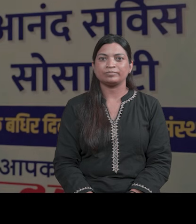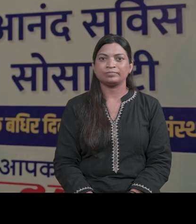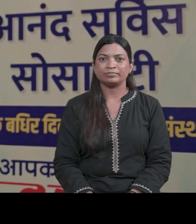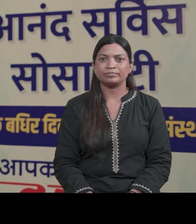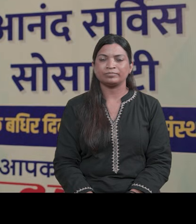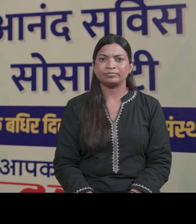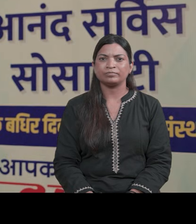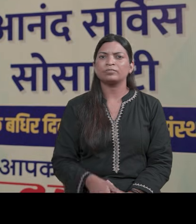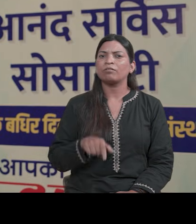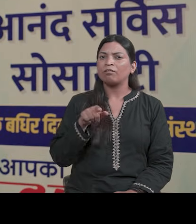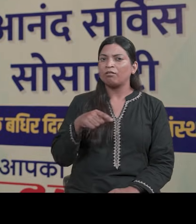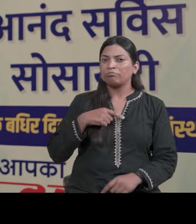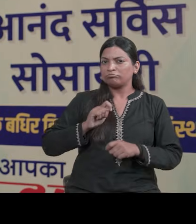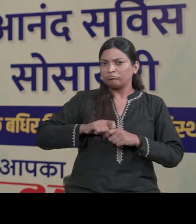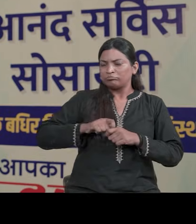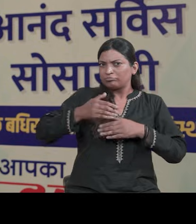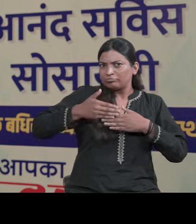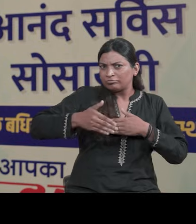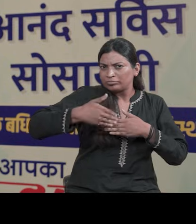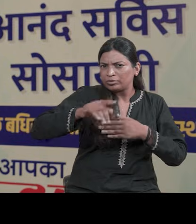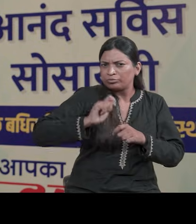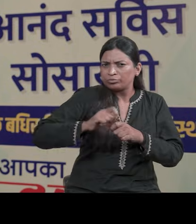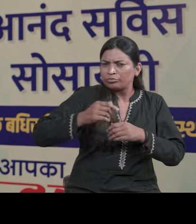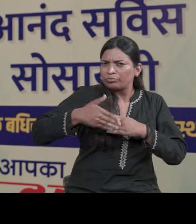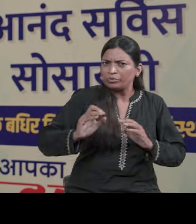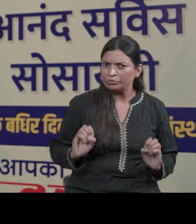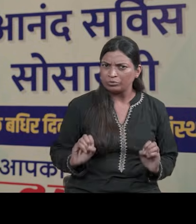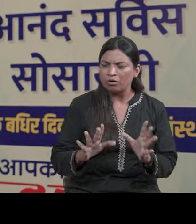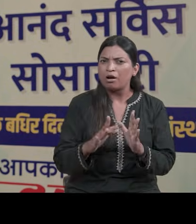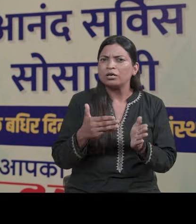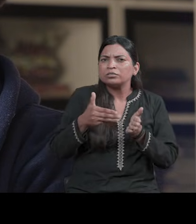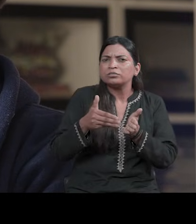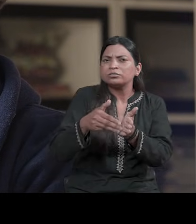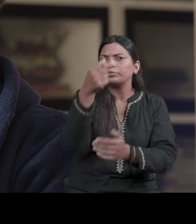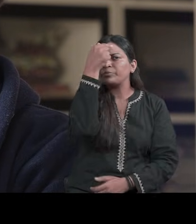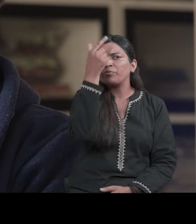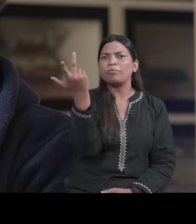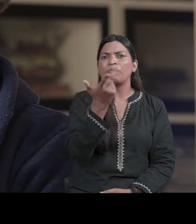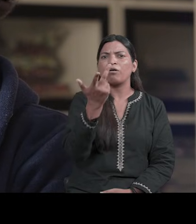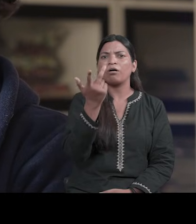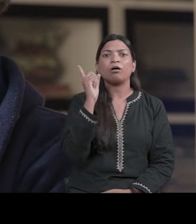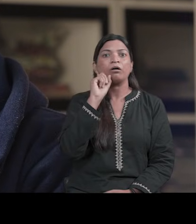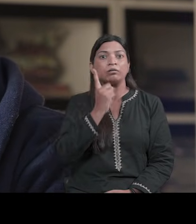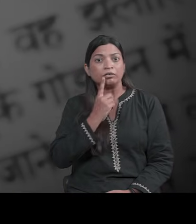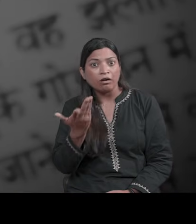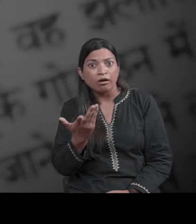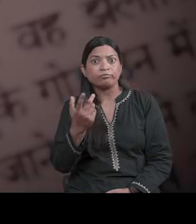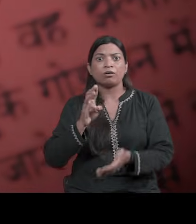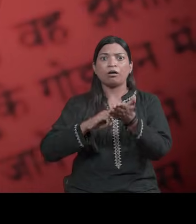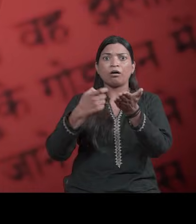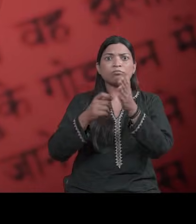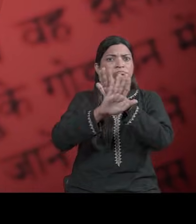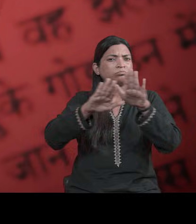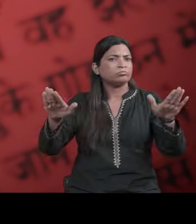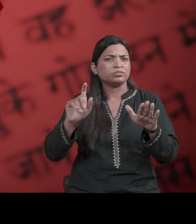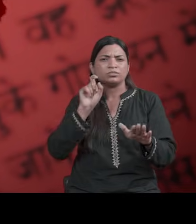जब इस काम को शुरू कराना, तो इनिशियली जो चैलेंजेस थे वो ये थे कि मूक बधिर जो मानसिक दिव्यांग बच्चे हैं, उनके साथ में रेप बहुत होते थे। पहले भी